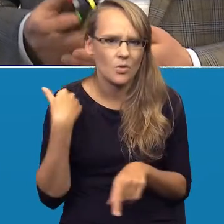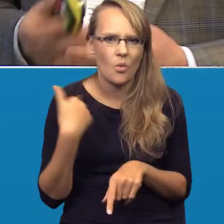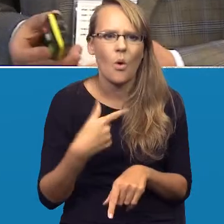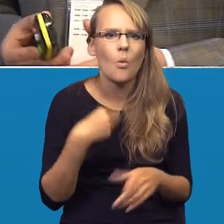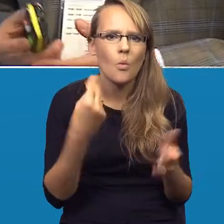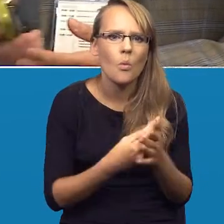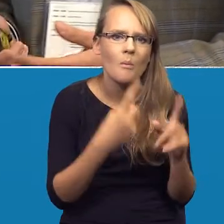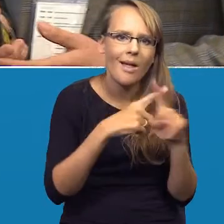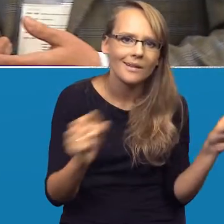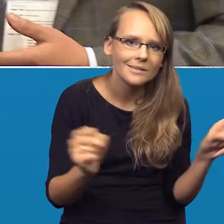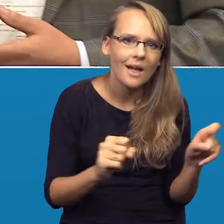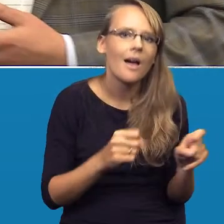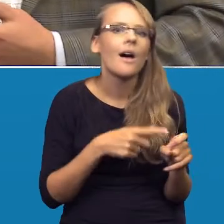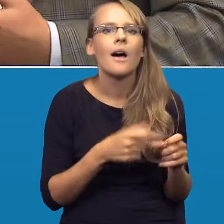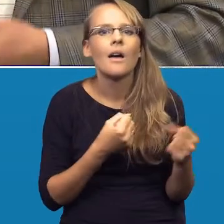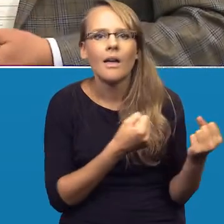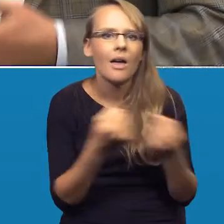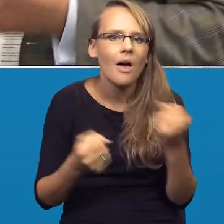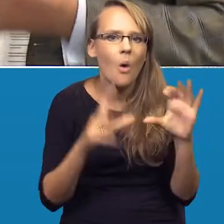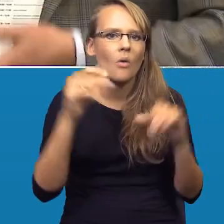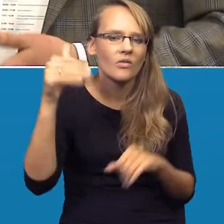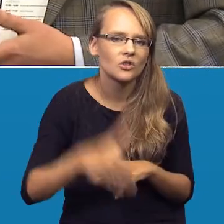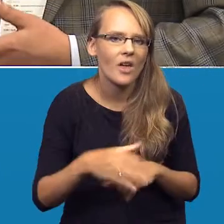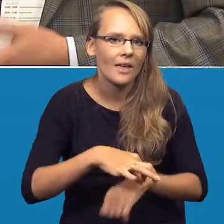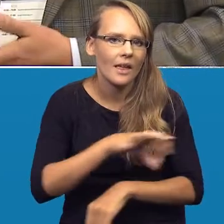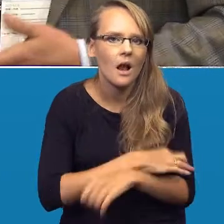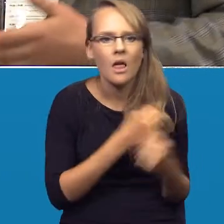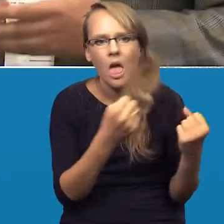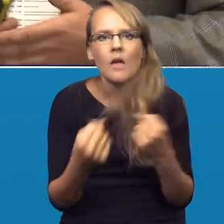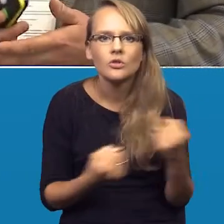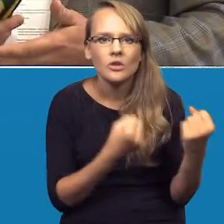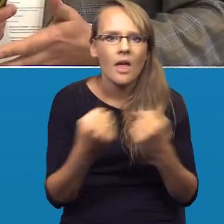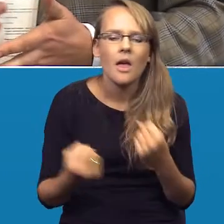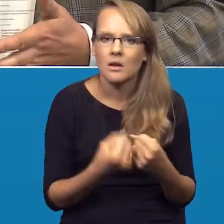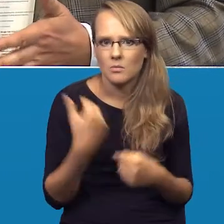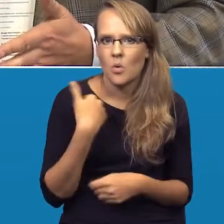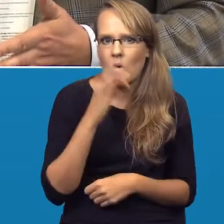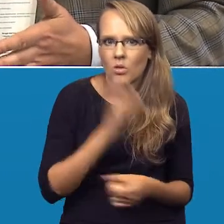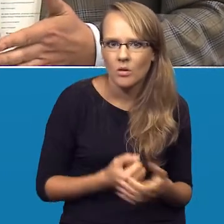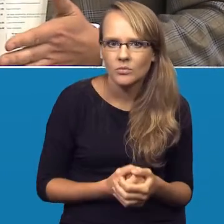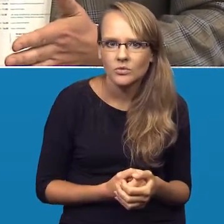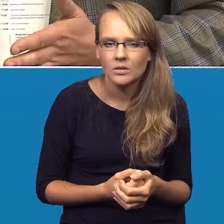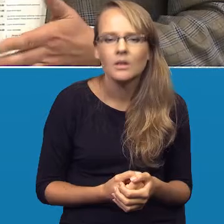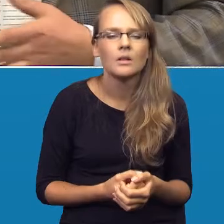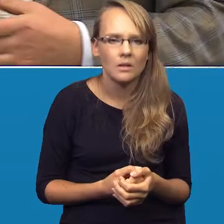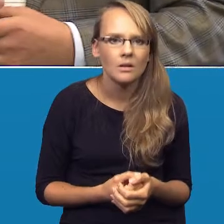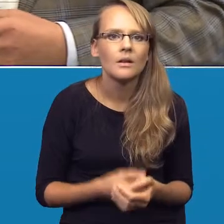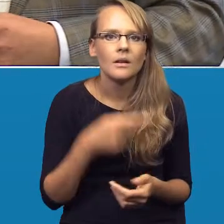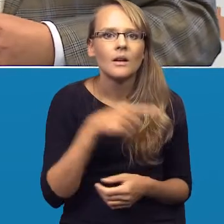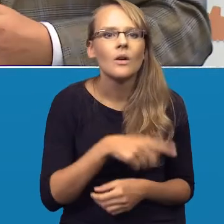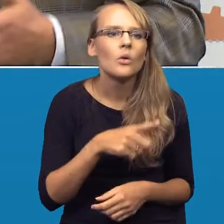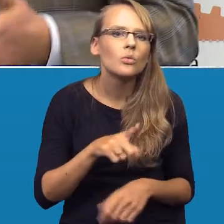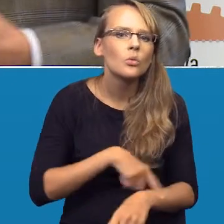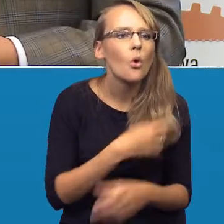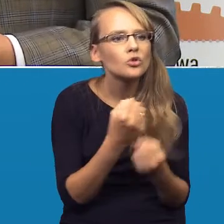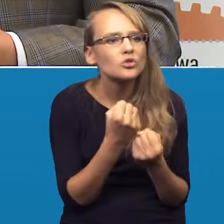kupiło Mercedesa, no to się jeździło 800 tysięcy kilometrów i było dobrze. Czyli ta długość, że tak powiem, trzymania